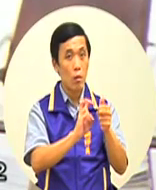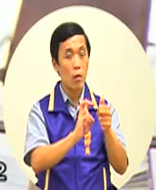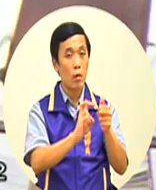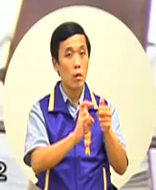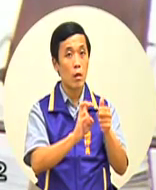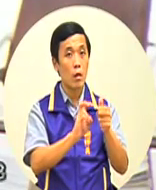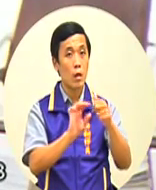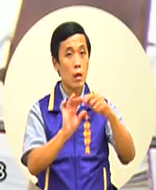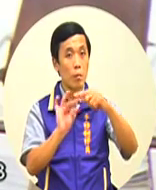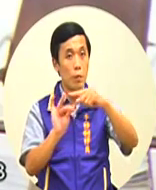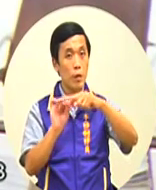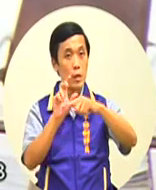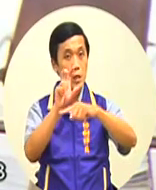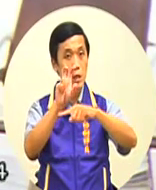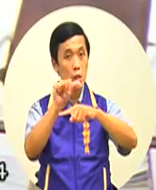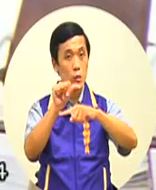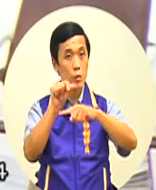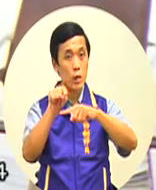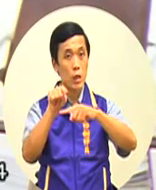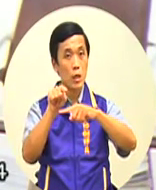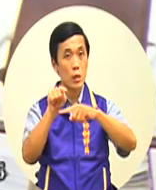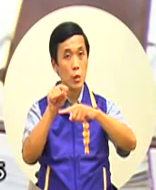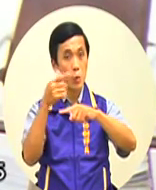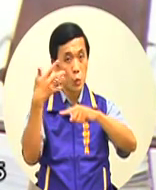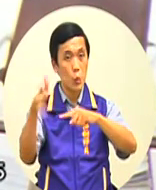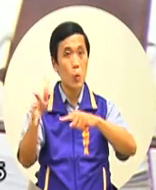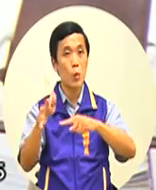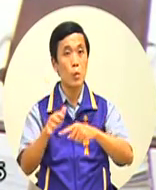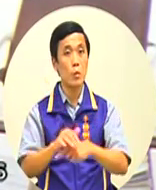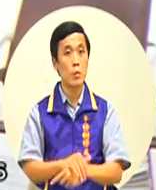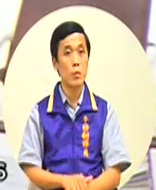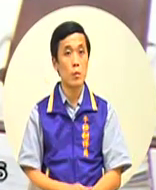75.6%呐。我们的扶老比是